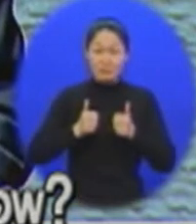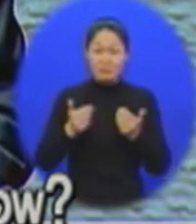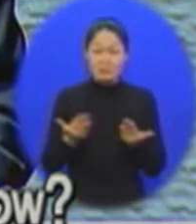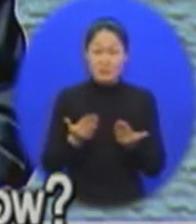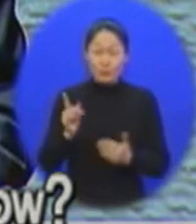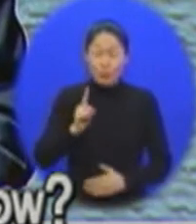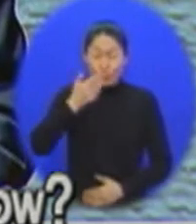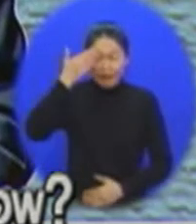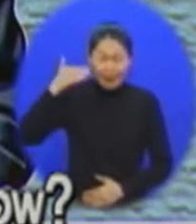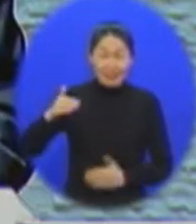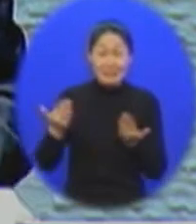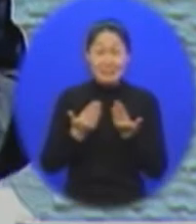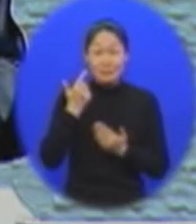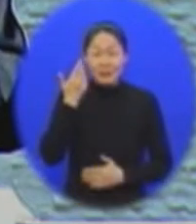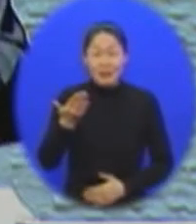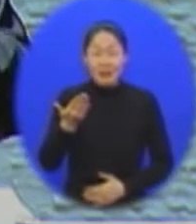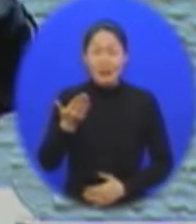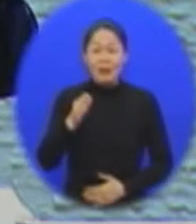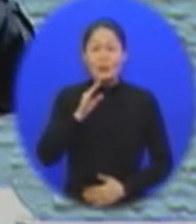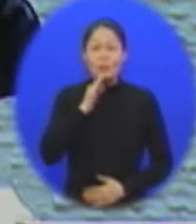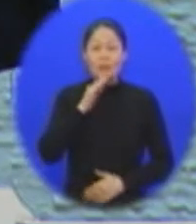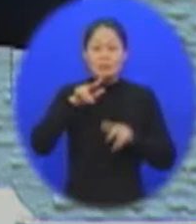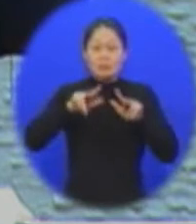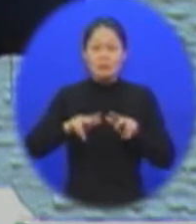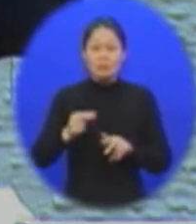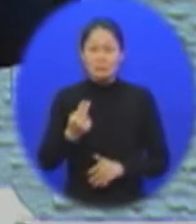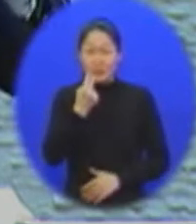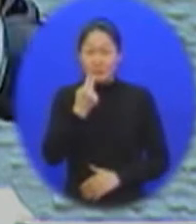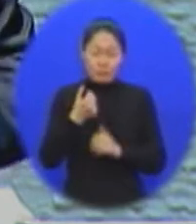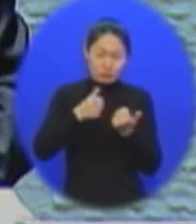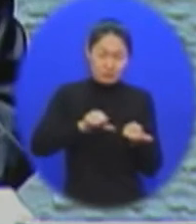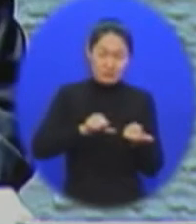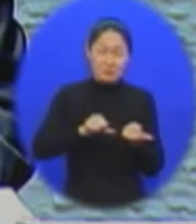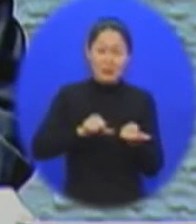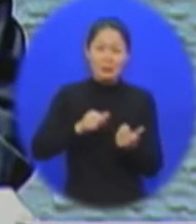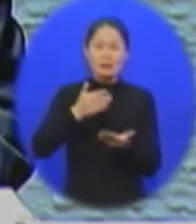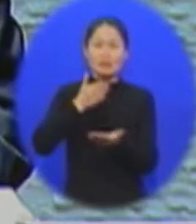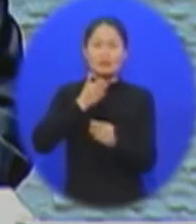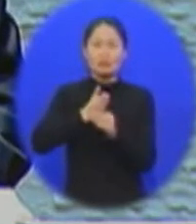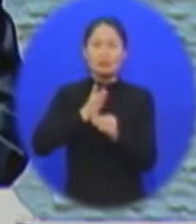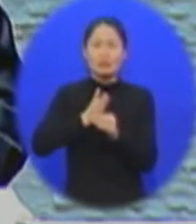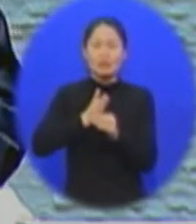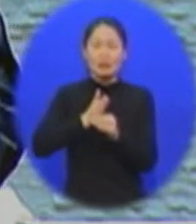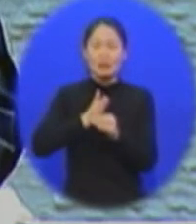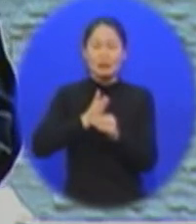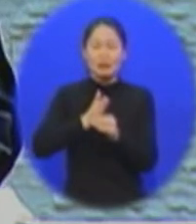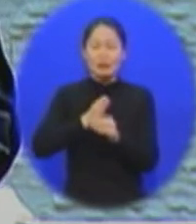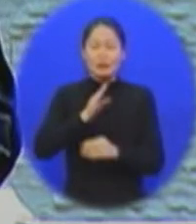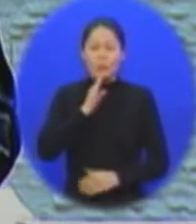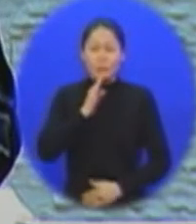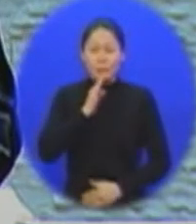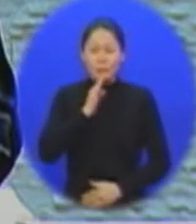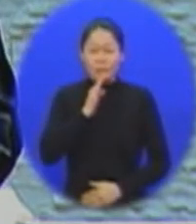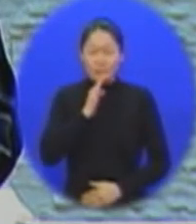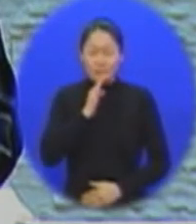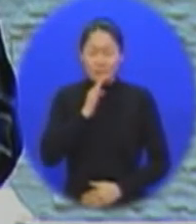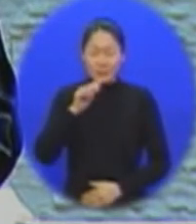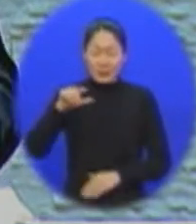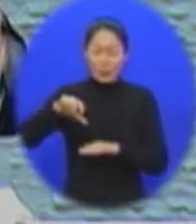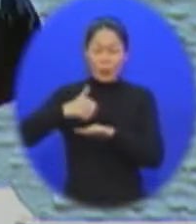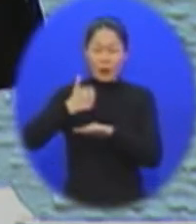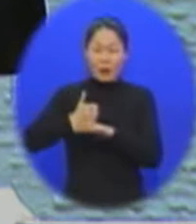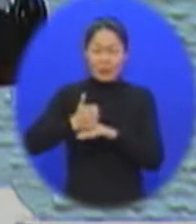다행한 일입니까 지금 사느냐 죽느냐 하는 고비 에요 지금 가이사에게 재판 받으러 가는데